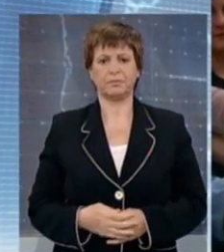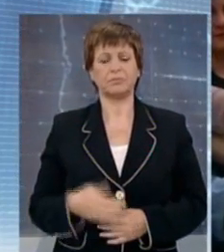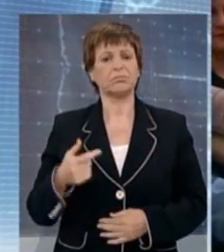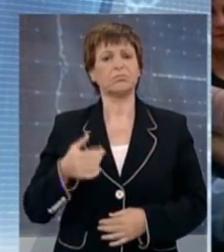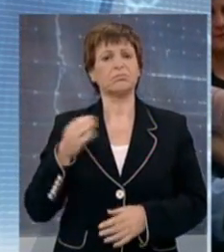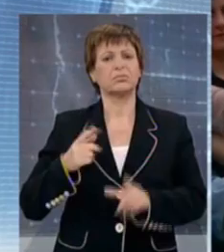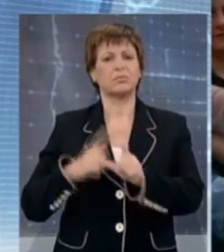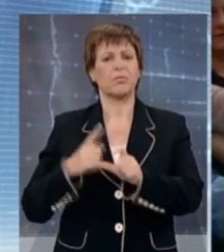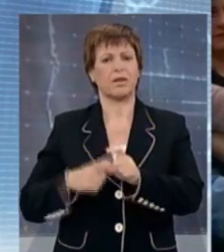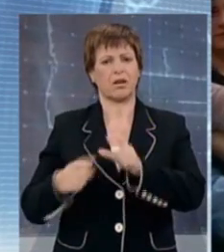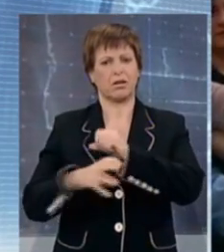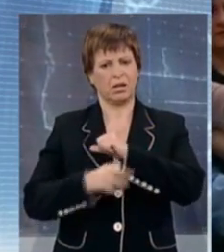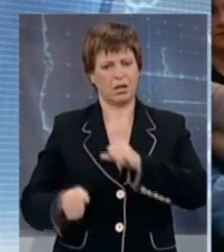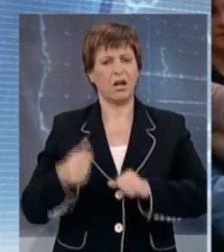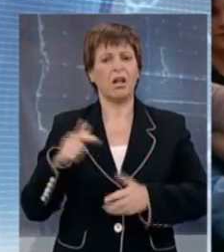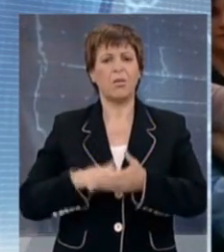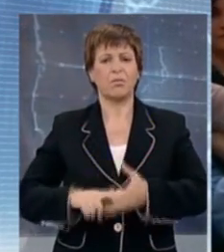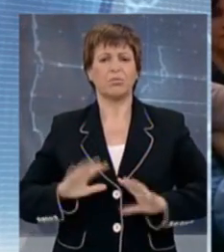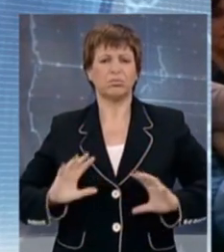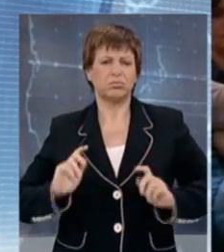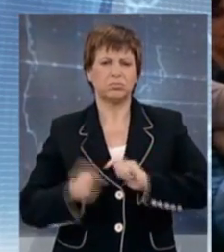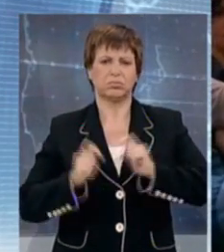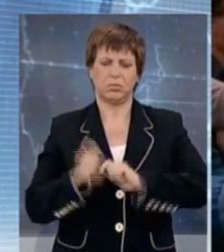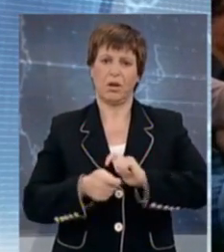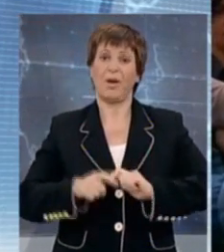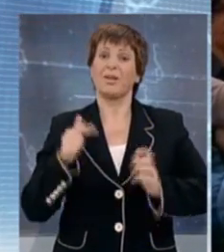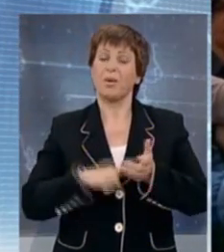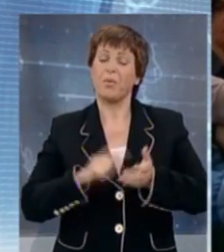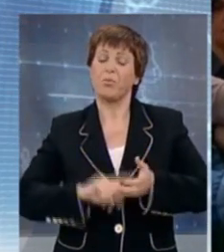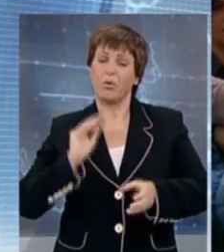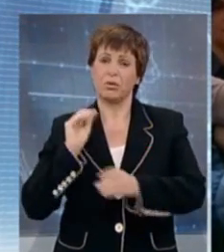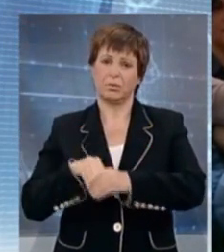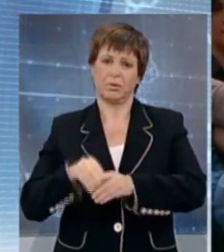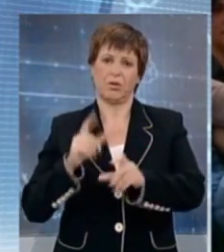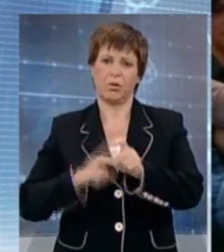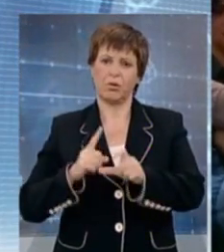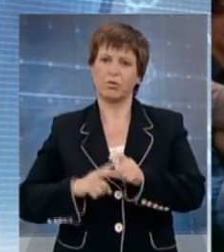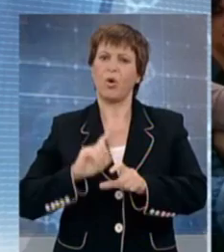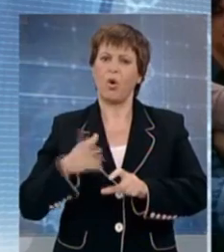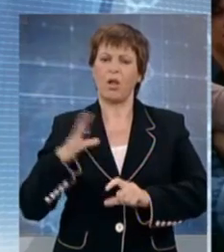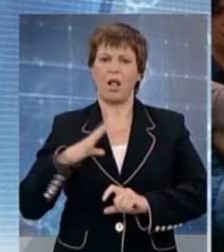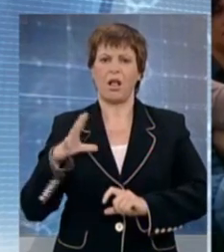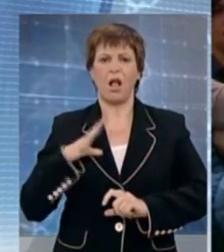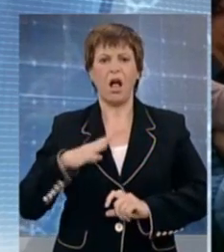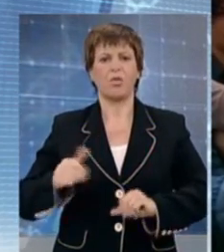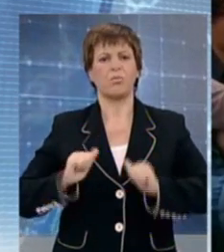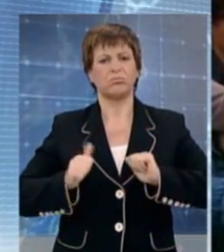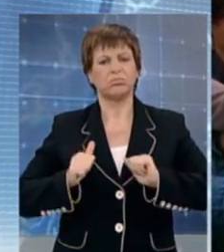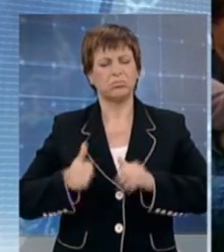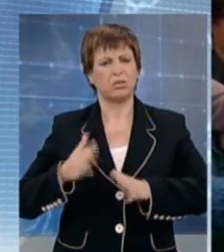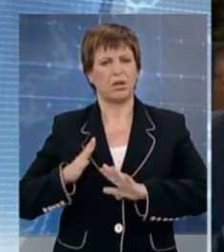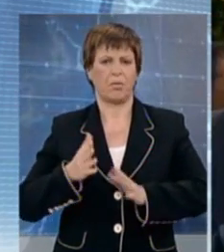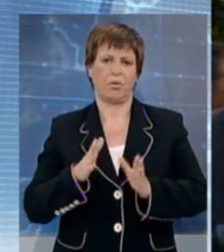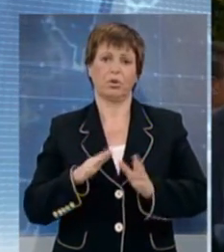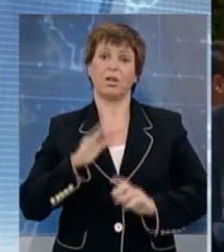Ανατροπή των συσχετισμών από τα κάτω, συμπαράταξη με το ΚΚΕ, λαϊκή οργάνωση και πρωτοβουλία, αυτός είναι ο δρόμος